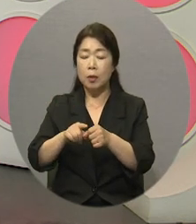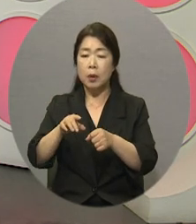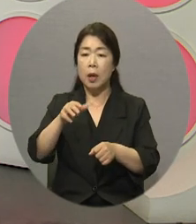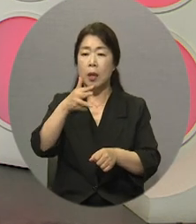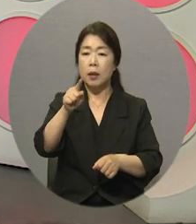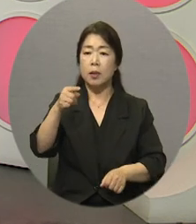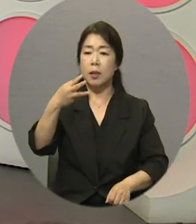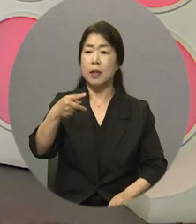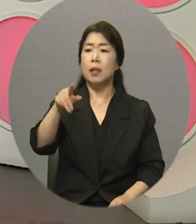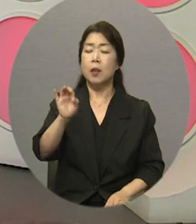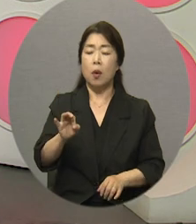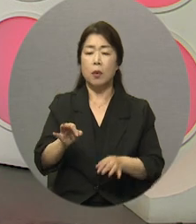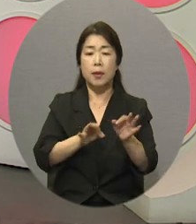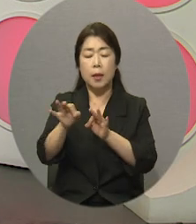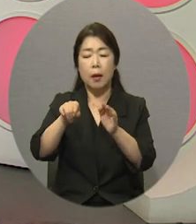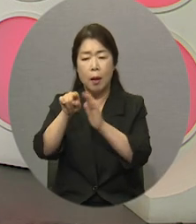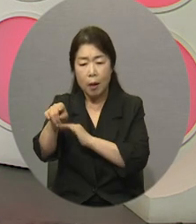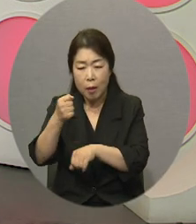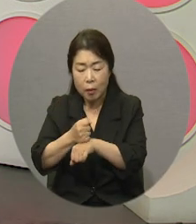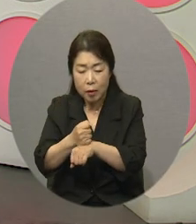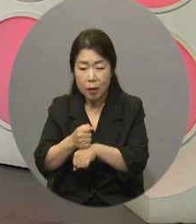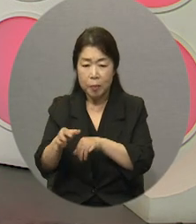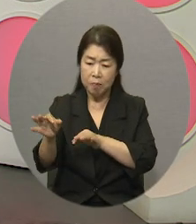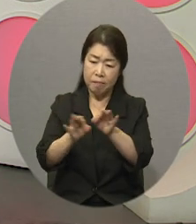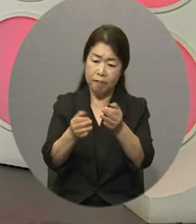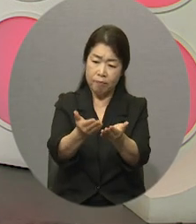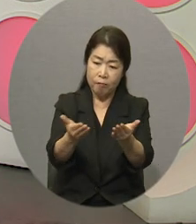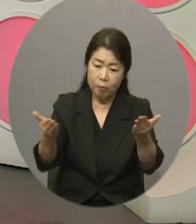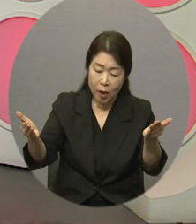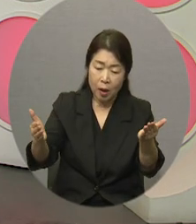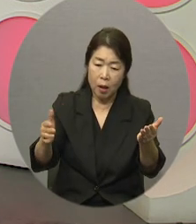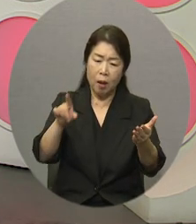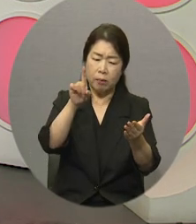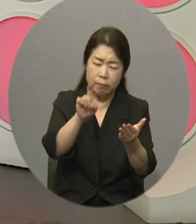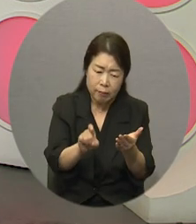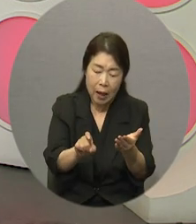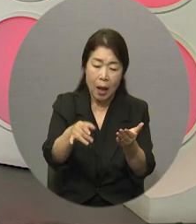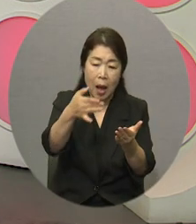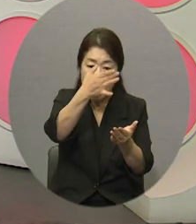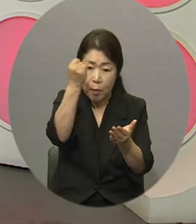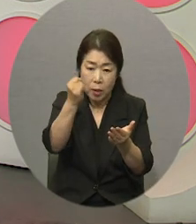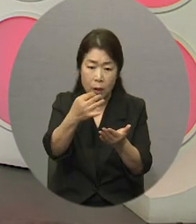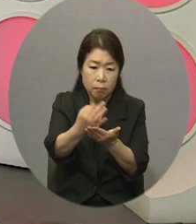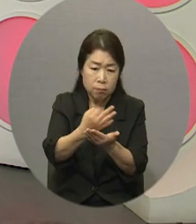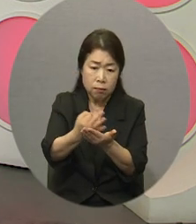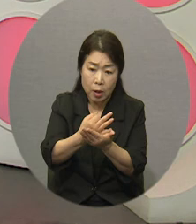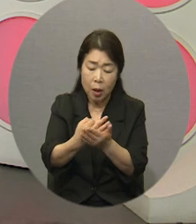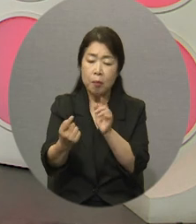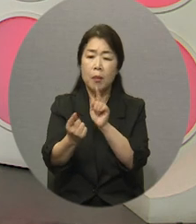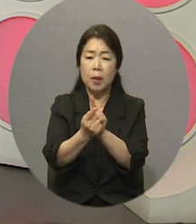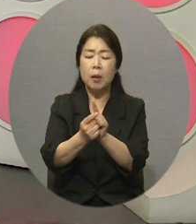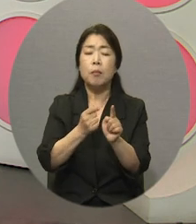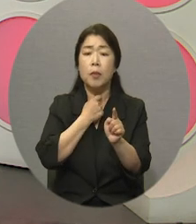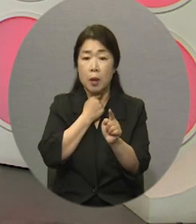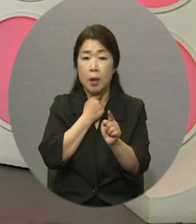꼬부라진 허리에 굳은 손으로 생선을 파는 할머니를 만나고 싶어서였어요.